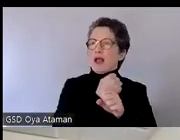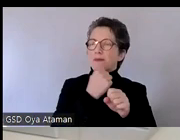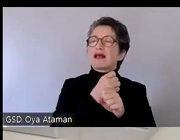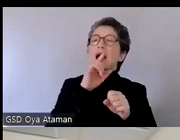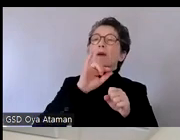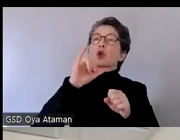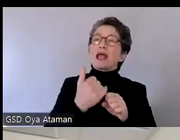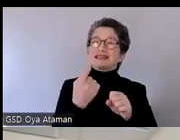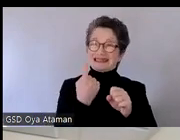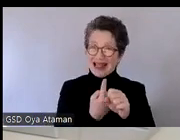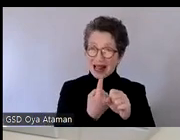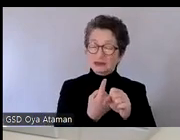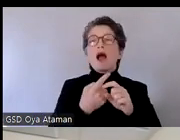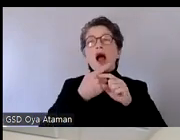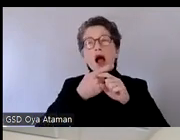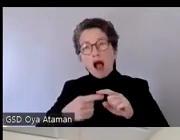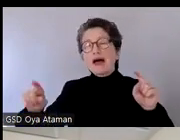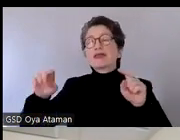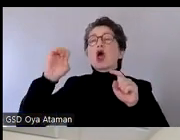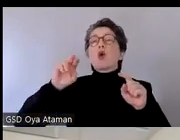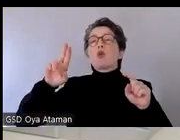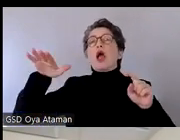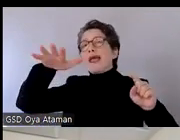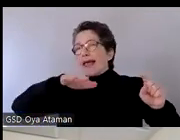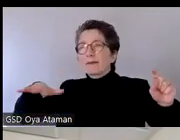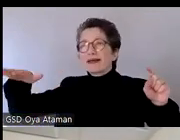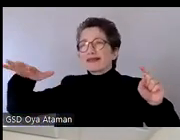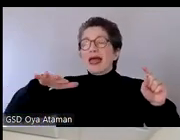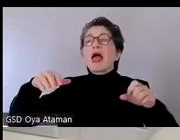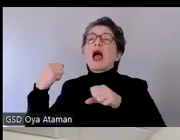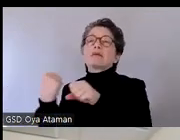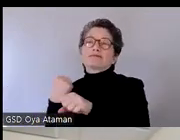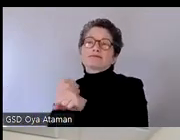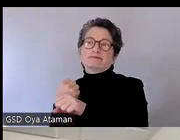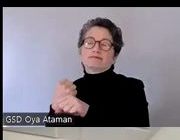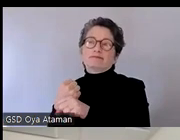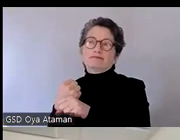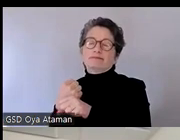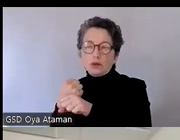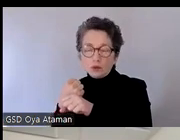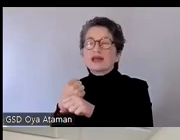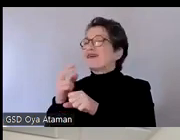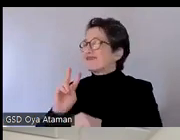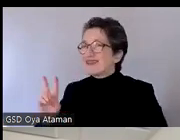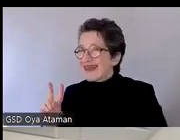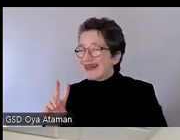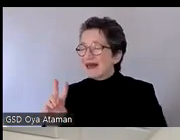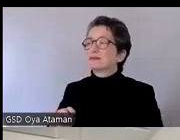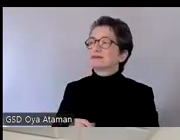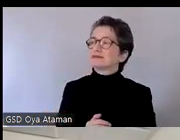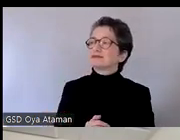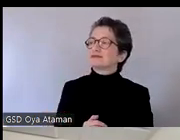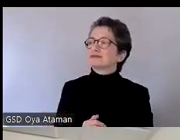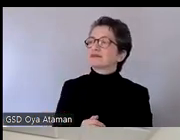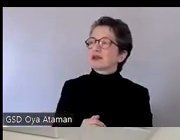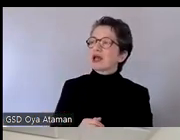wird von anderen auf europäischer Ebene durchgeführt. Und das ist einmal